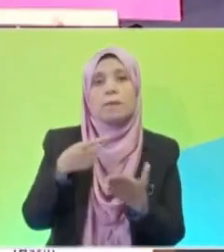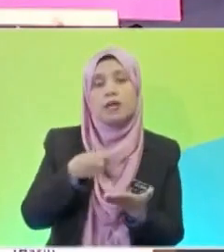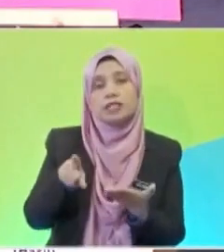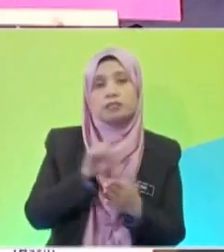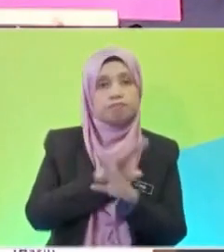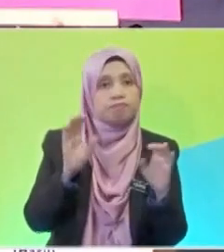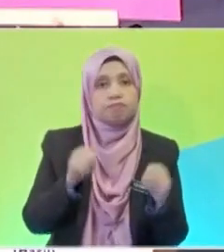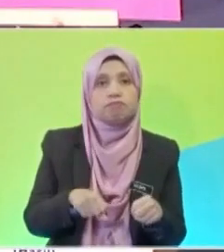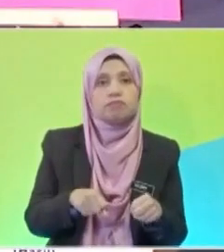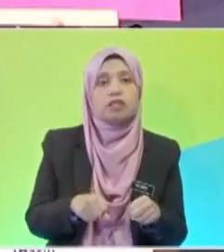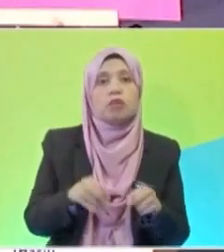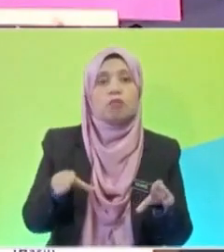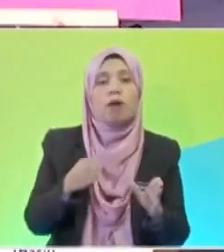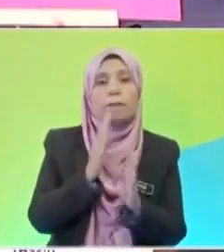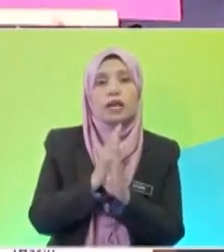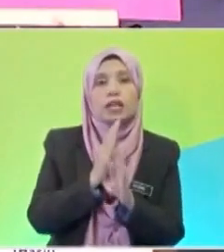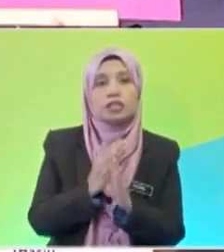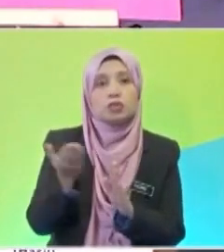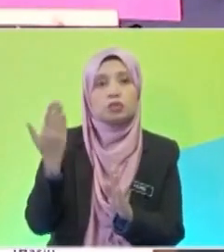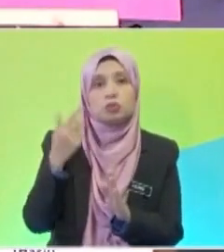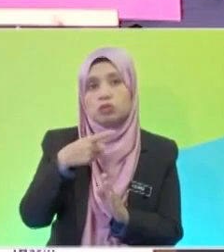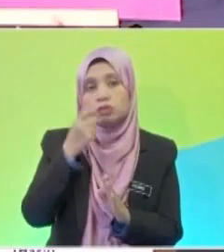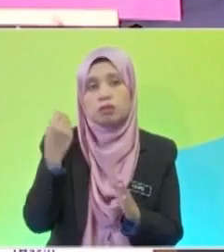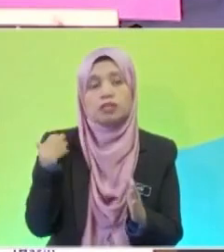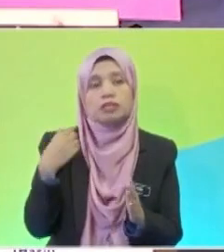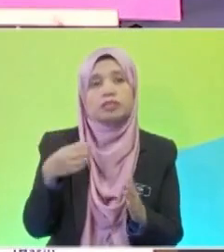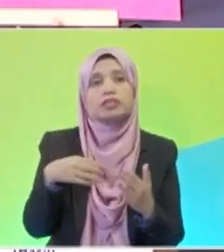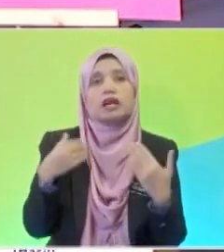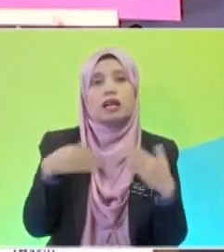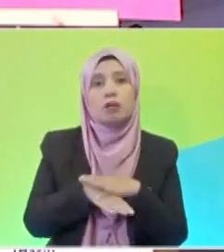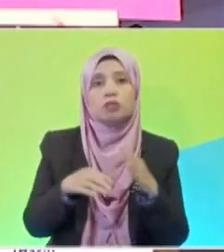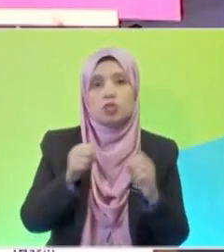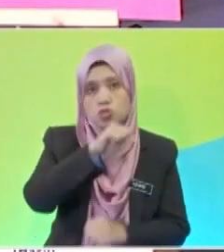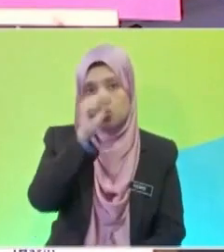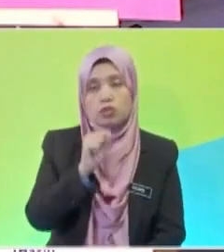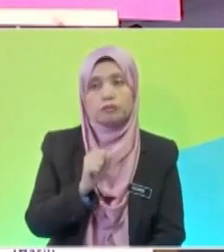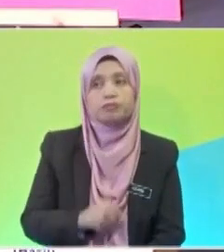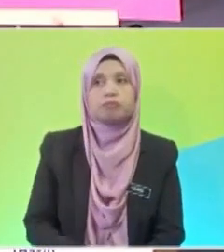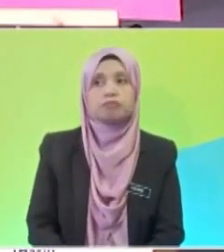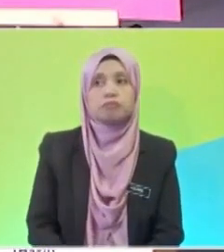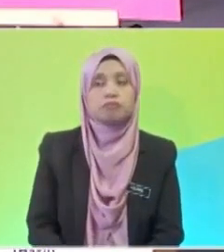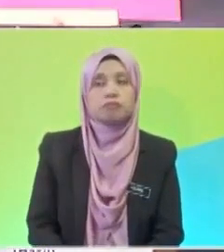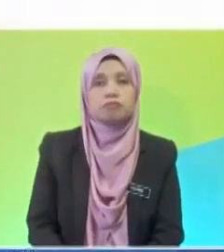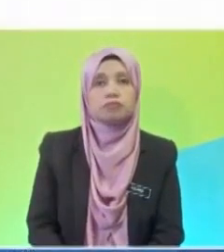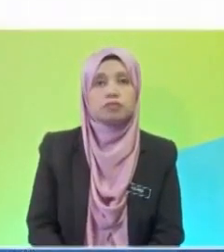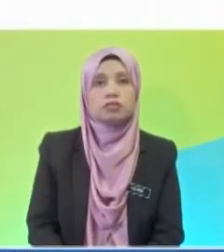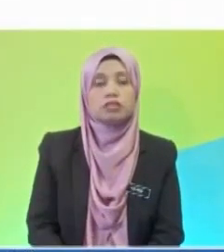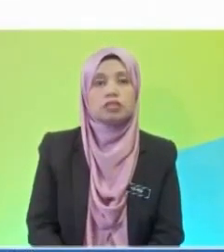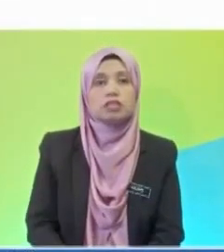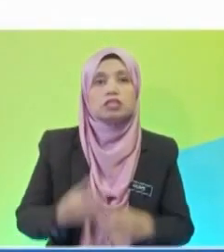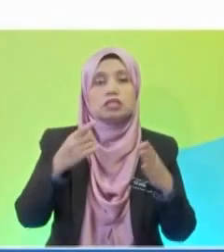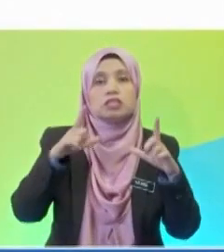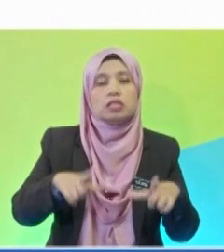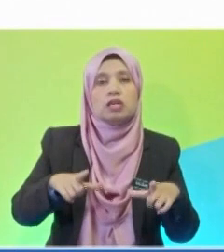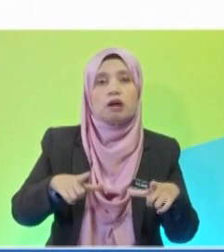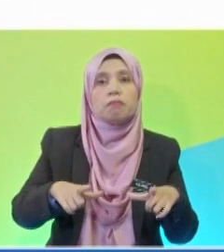boleh. Buat pelarasan dulu. Sebab ia ada dalam soalan. Okey? Lihat cikgu buat pelarasan untuk kamu. Cikgu letak akhbar